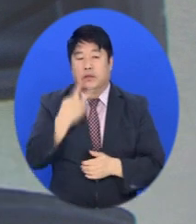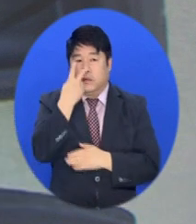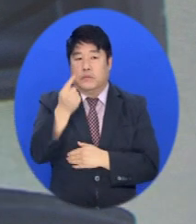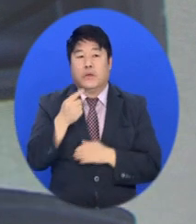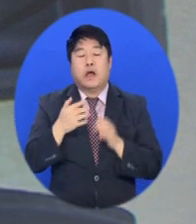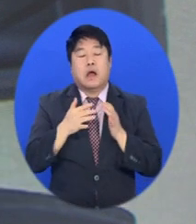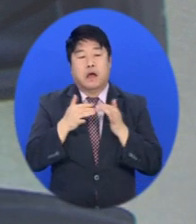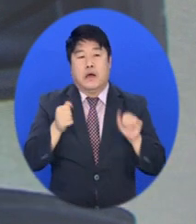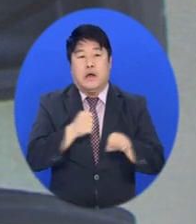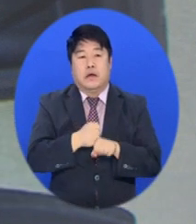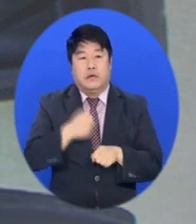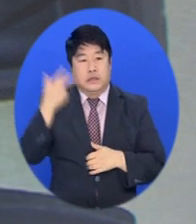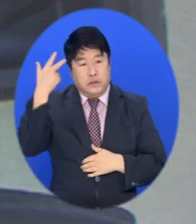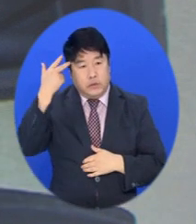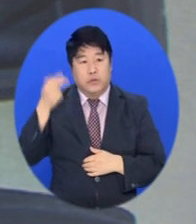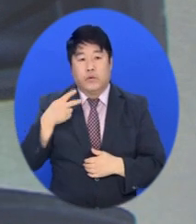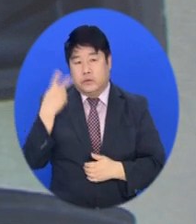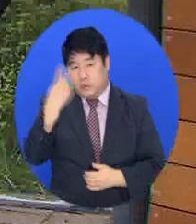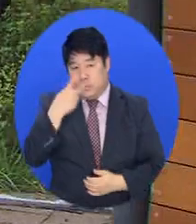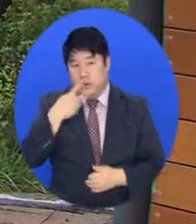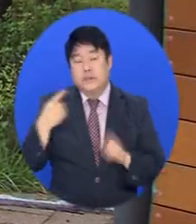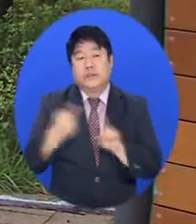있습니다. 조희원 기자입니다.